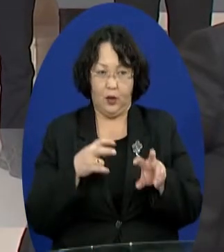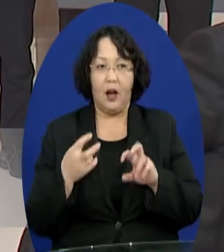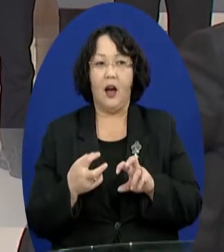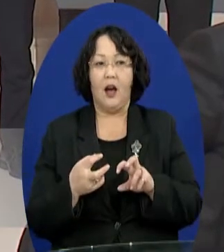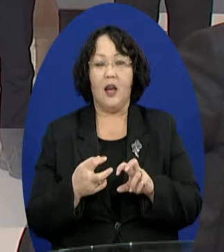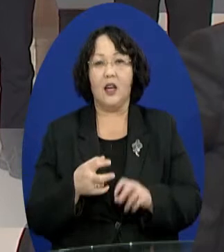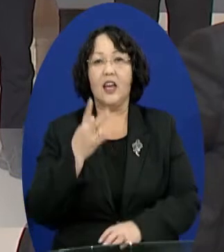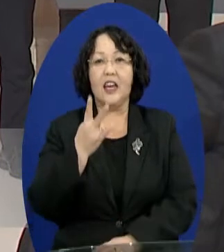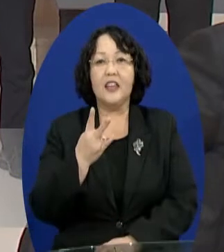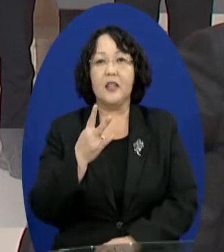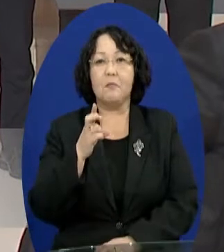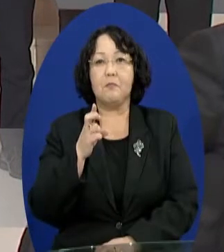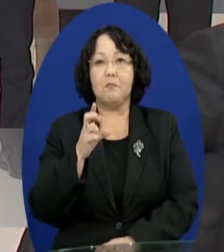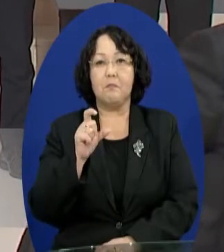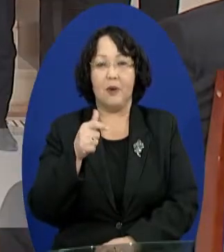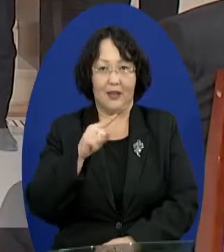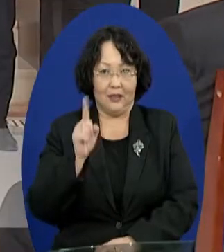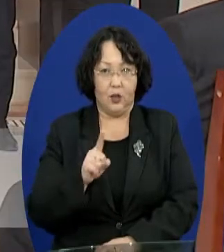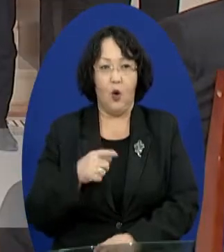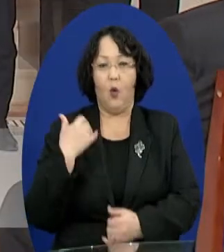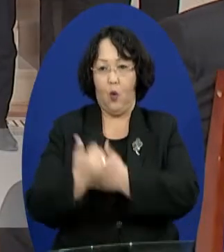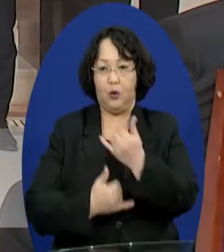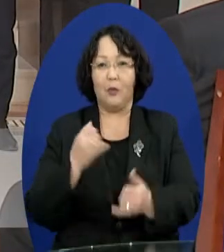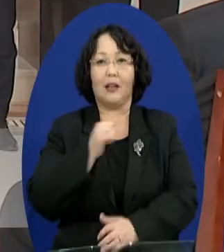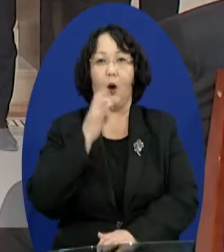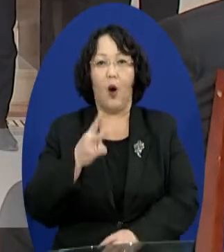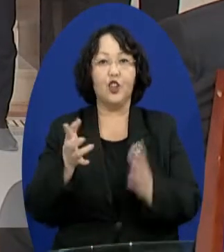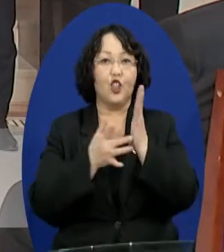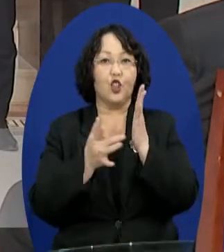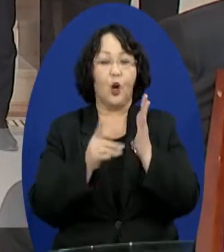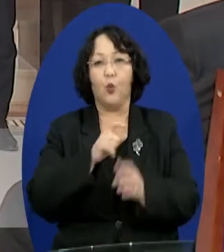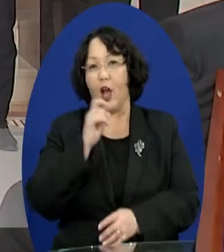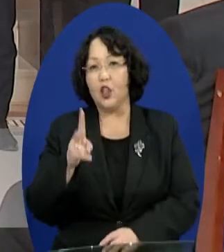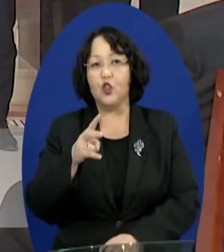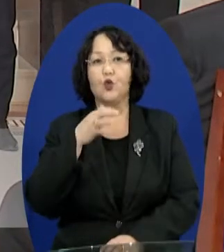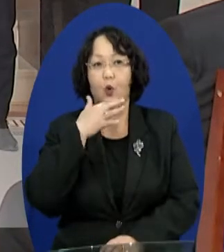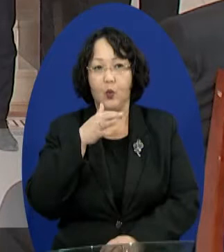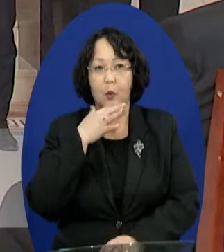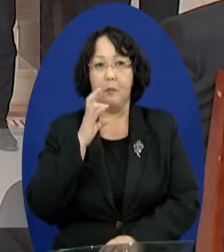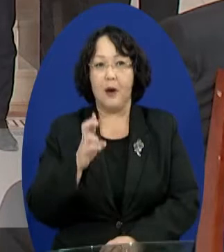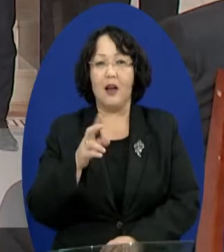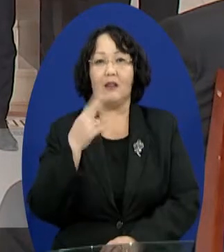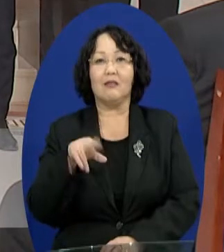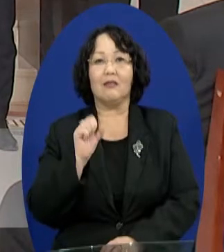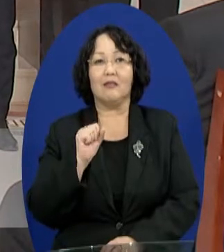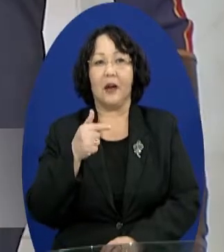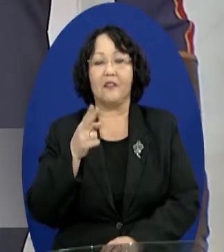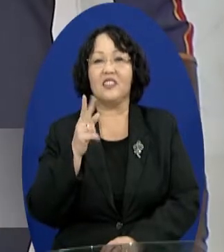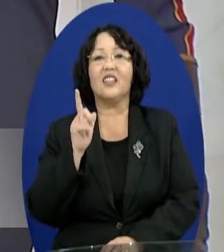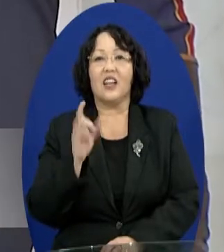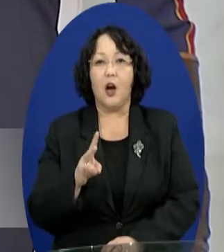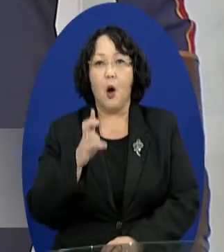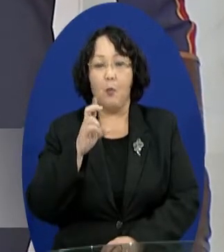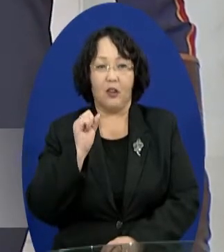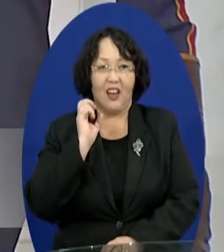эрхлэгч Надимдин Бэгц уламжилт анагаа ухааны технологийн үрэлэнгийн зөвлөх Бэгц сүрэнгийн давг цэрэн ботаникийн